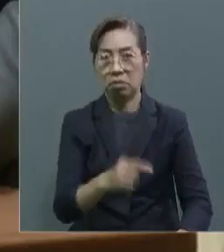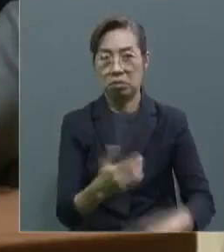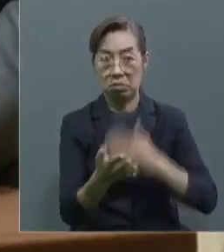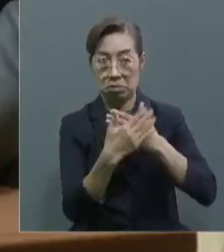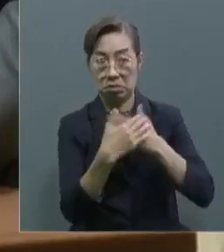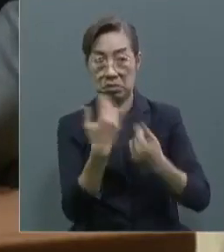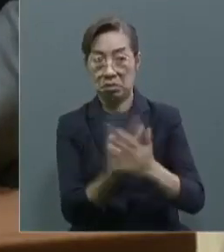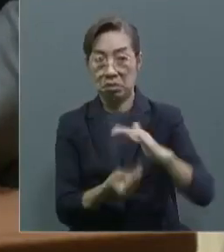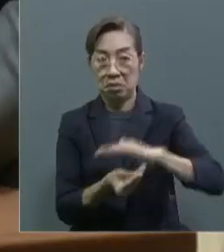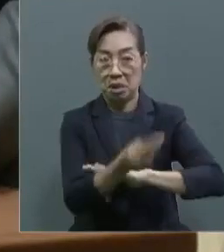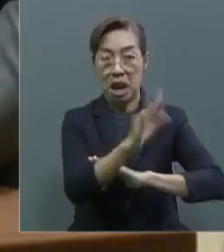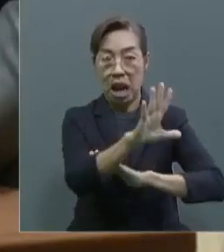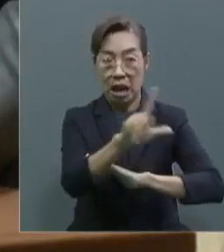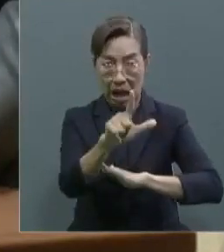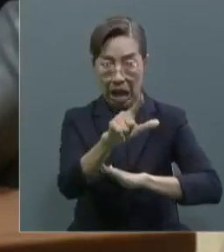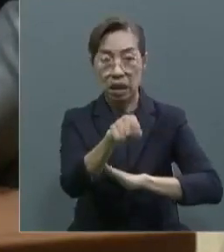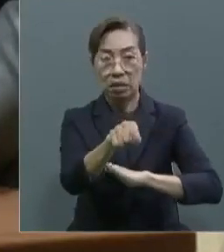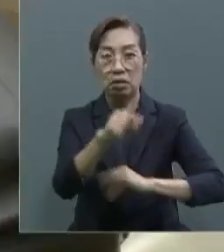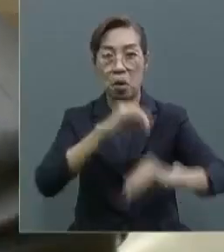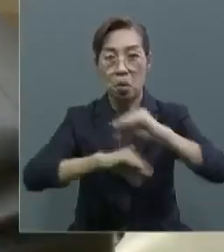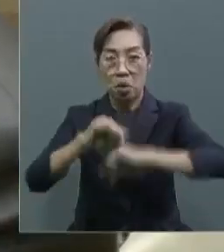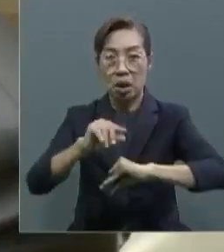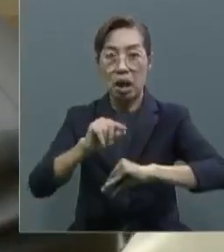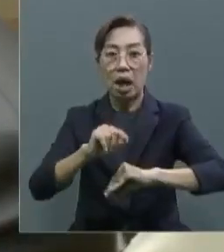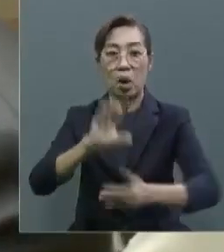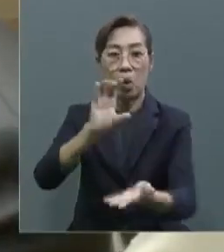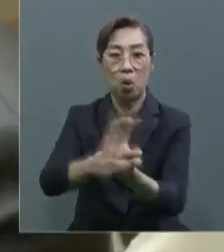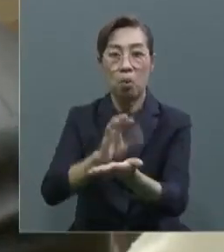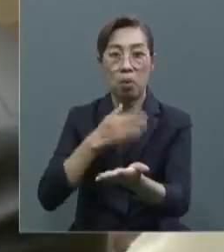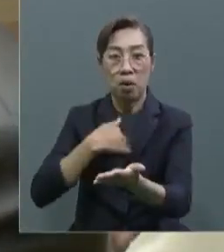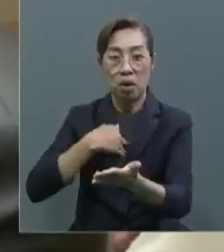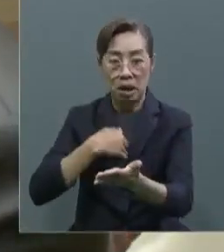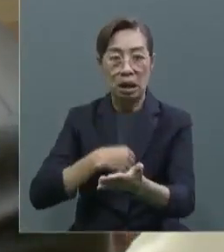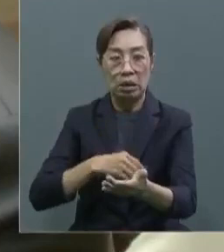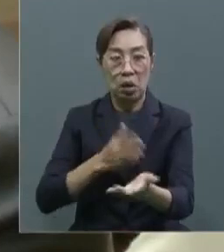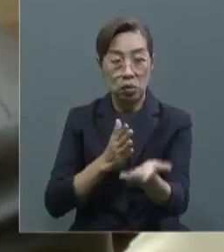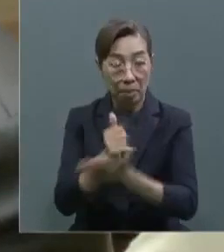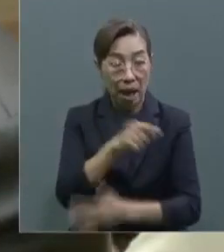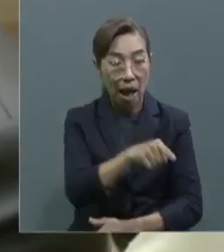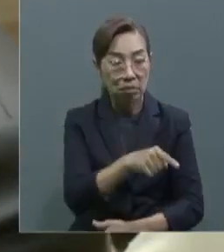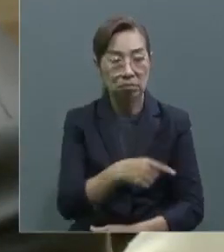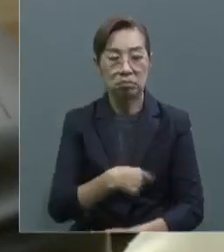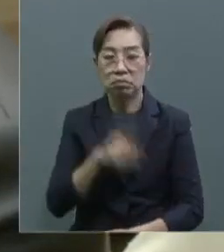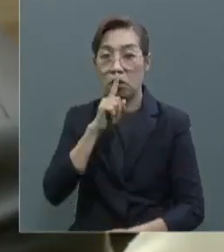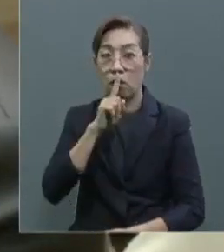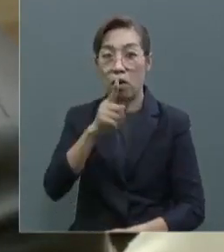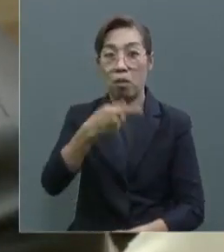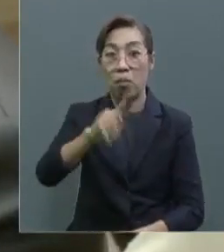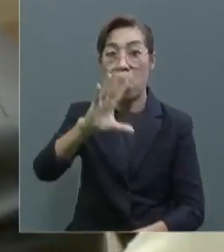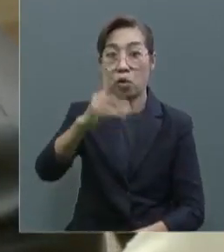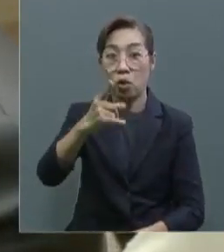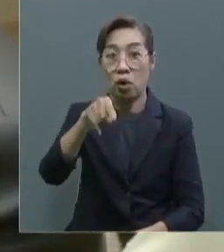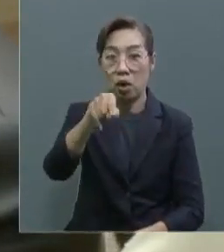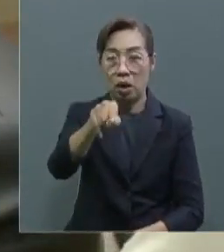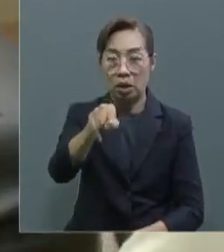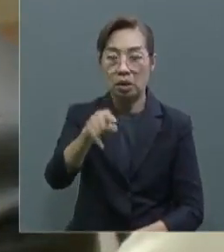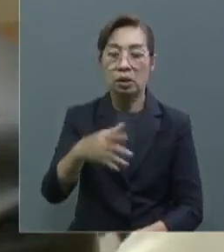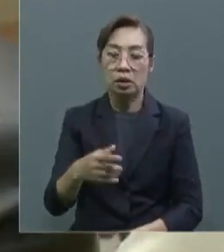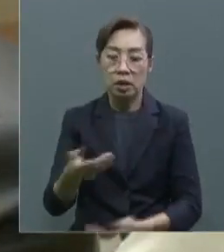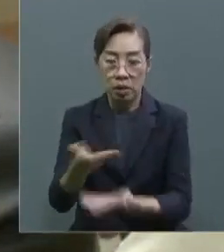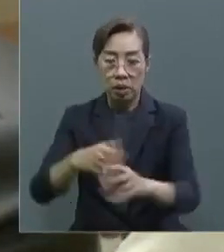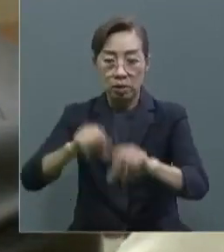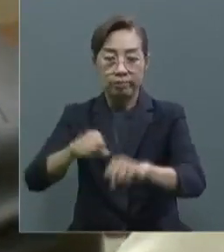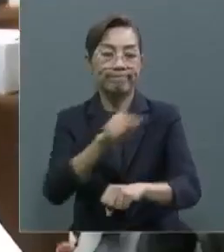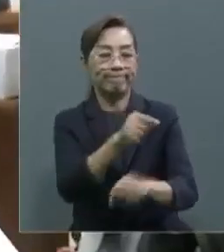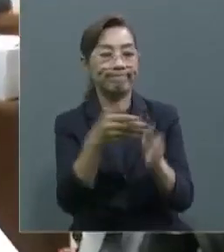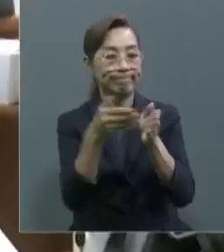สินบน5ล้านบาทแลกกับการอนุมัติงบประมาณโครงการจนเรื่องเนี่ยไปถึงปปช.แล้วก็มีมติชี้มูลความผิดนายอนุรักษ์น